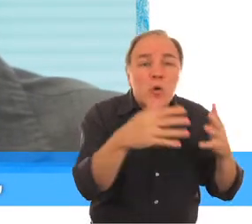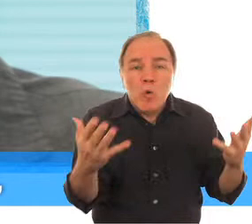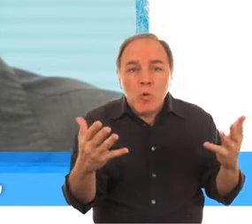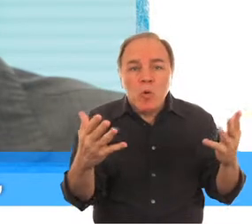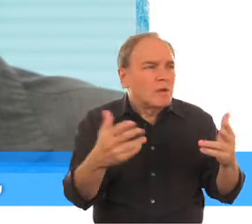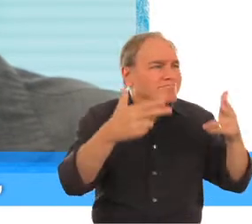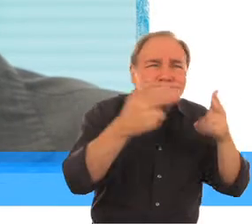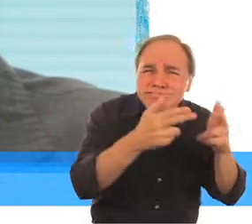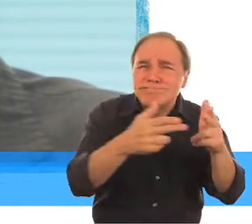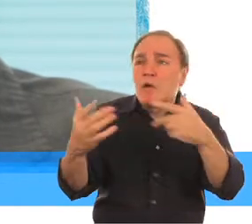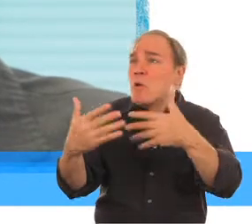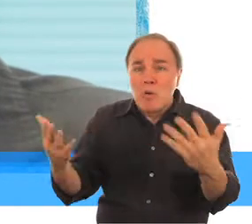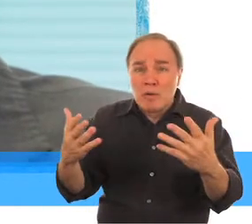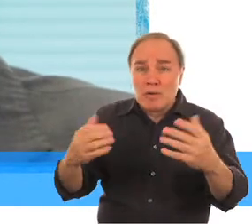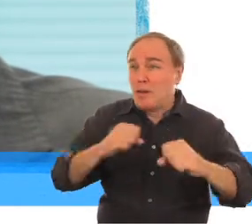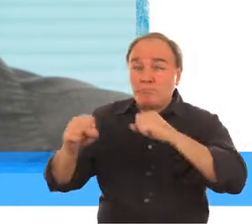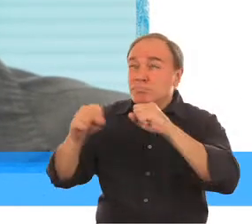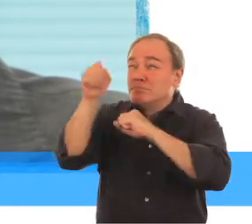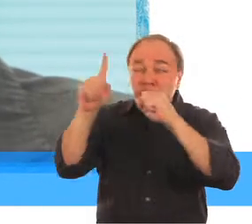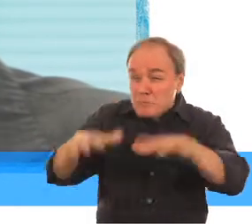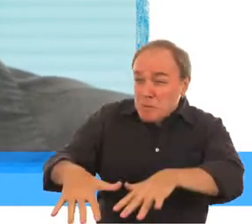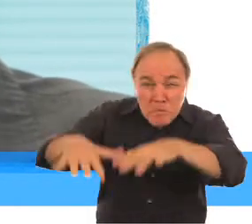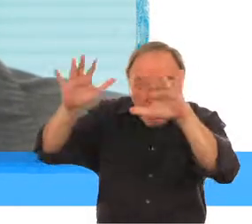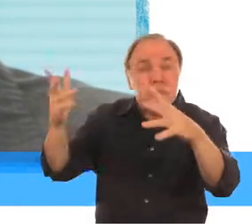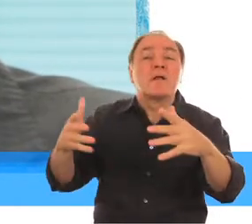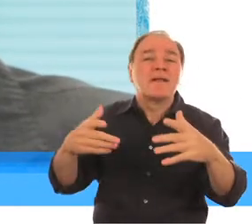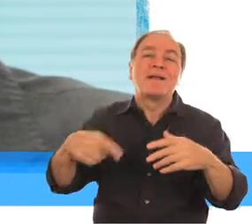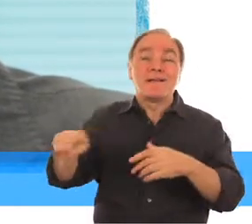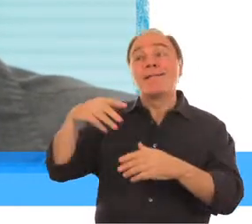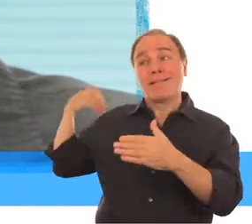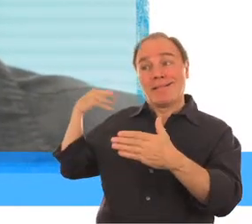du temps, les droits de ces enfants ont tendance à être négligés.